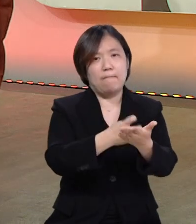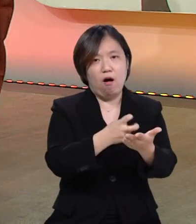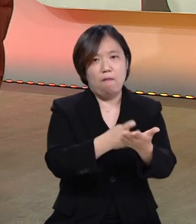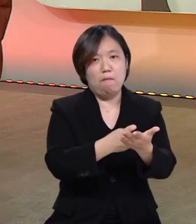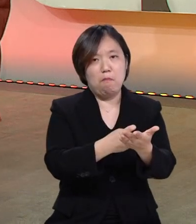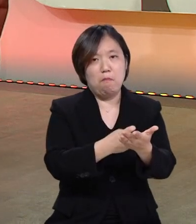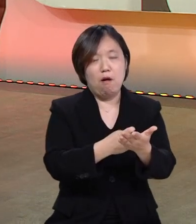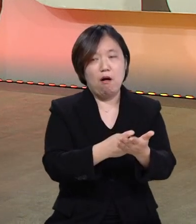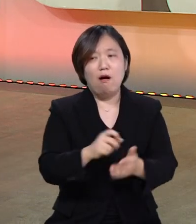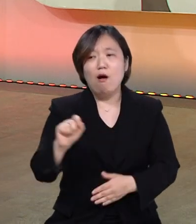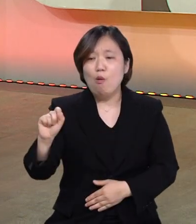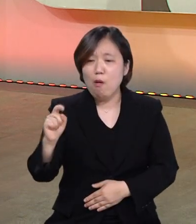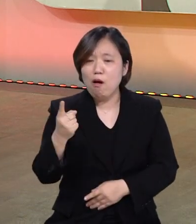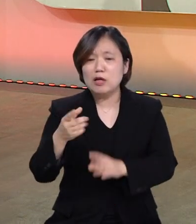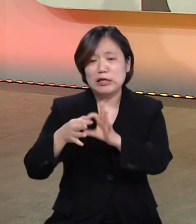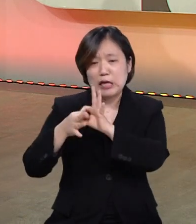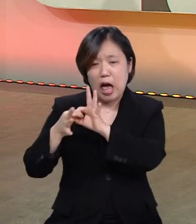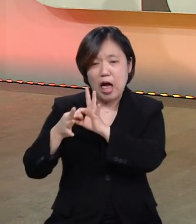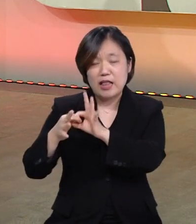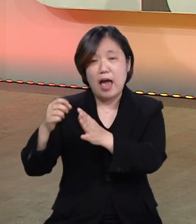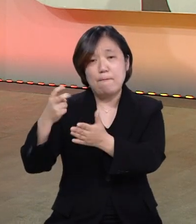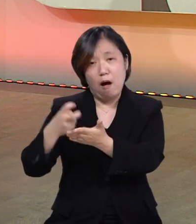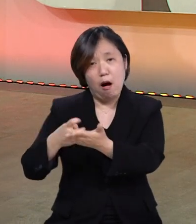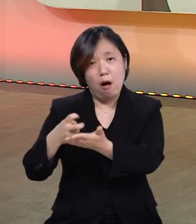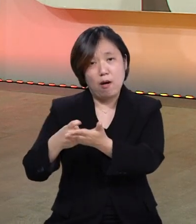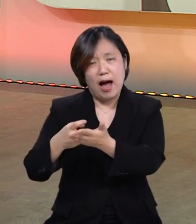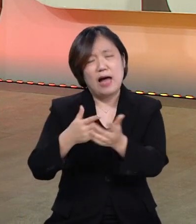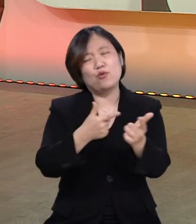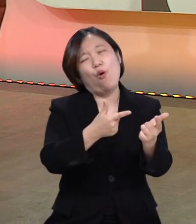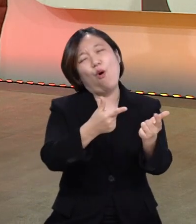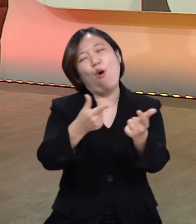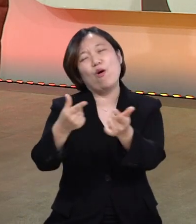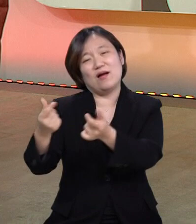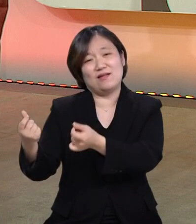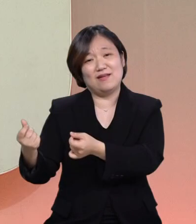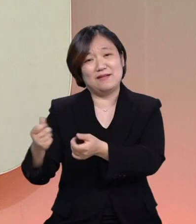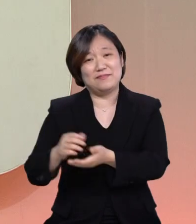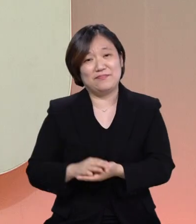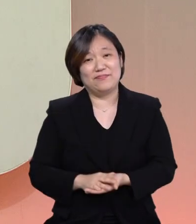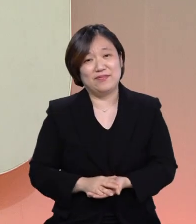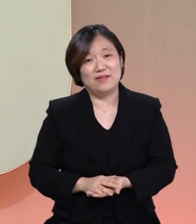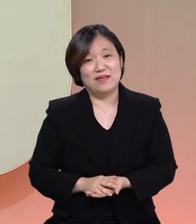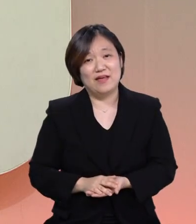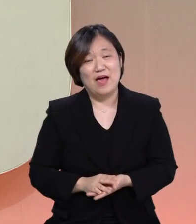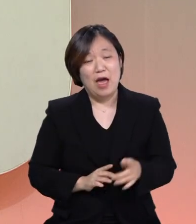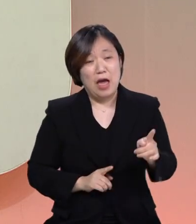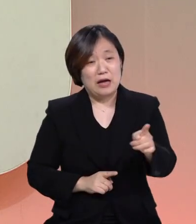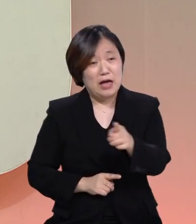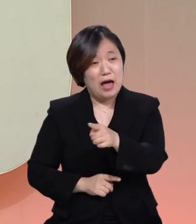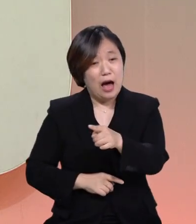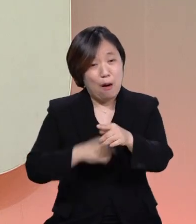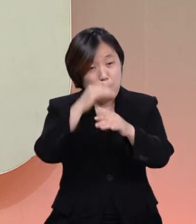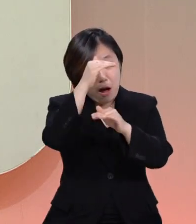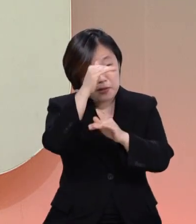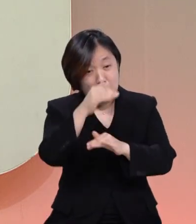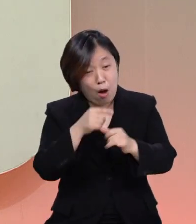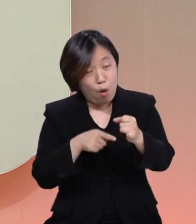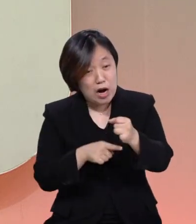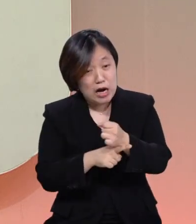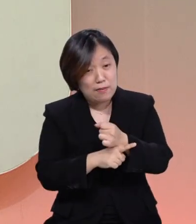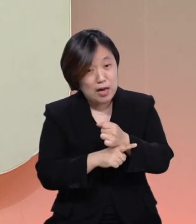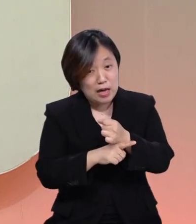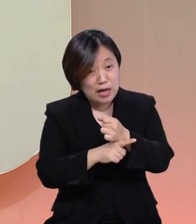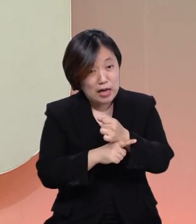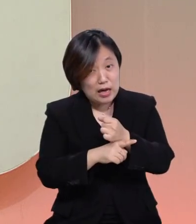인과법이라고 표현하든 인연법이라고 표현하든 표현하는 우리가 다를 뿐이지 그 내용을